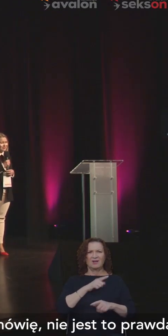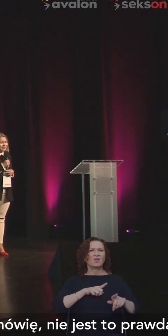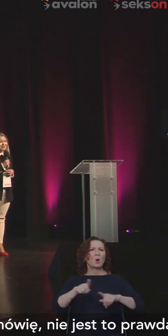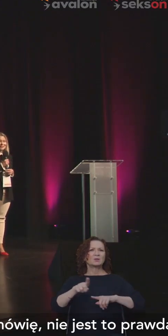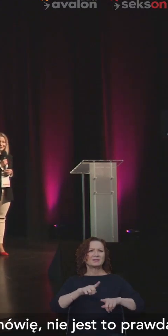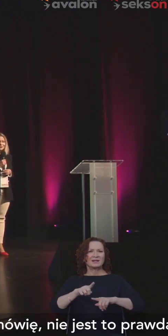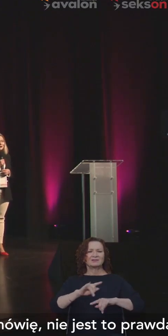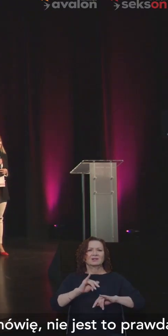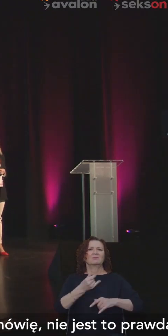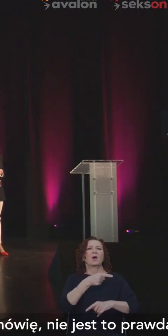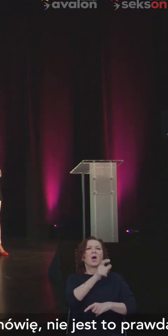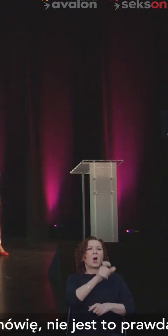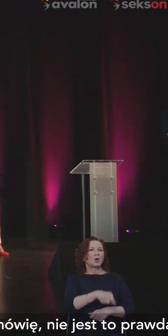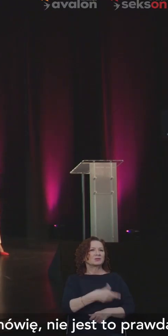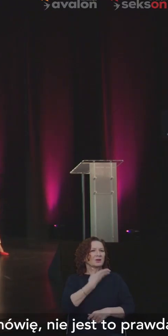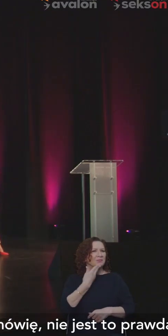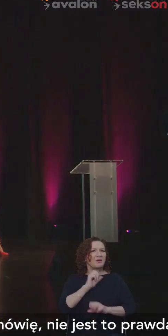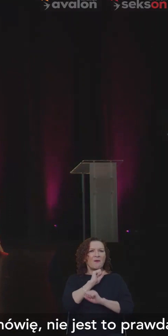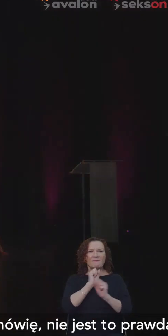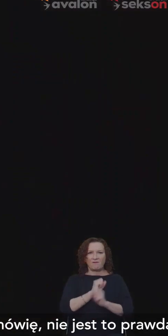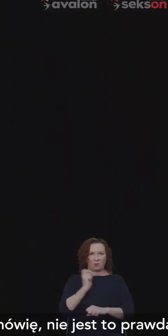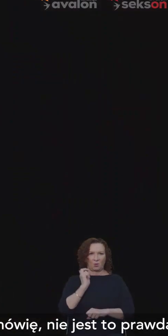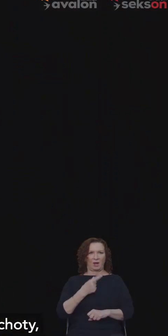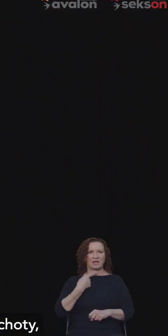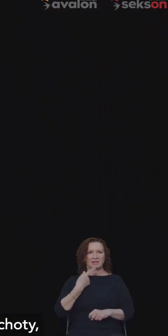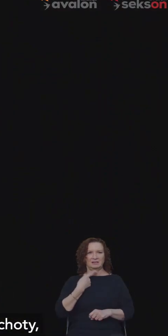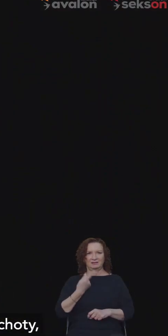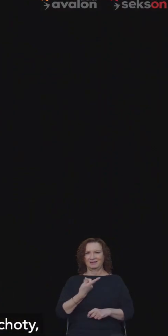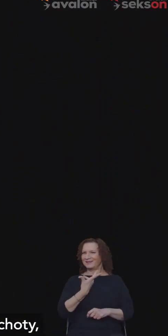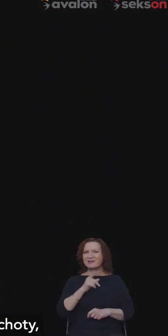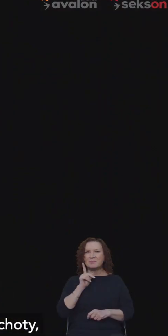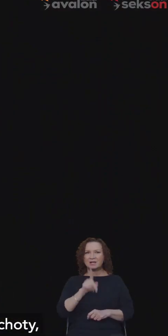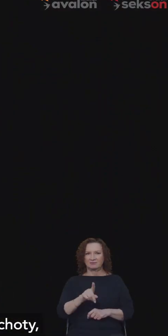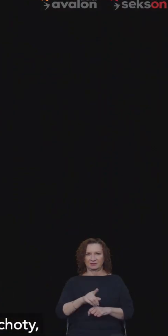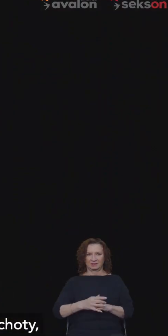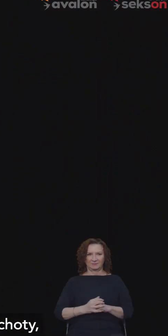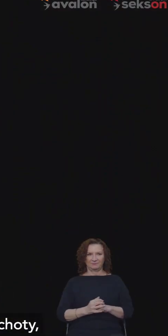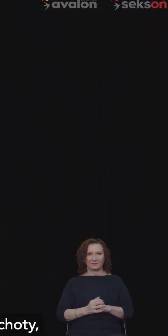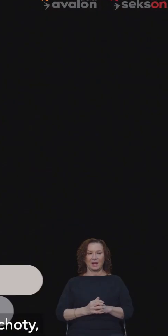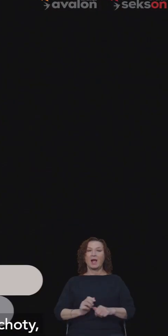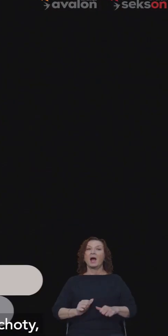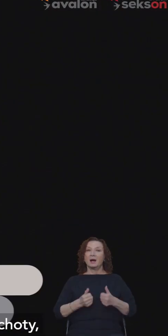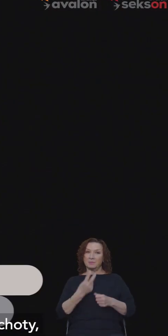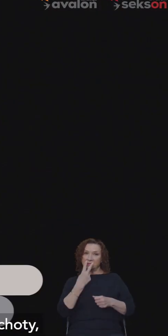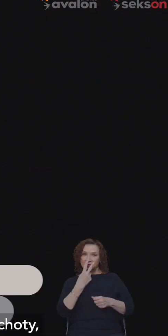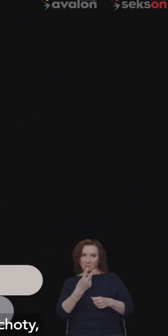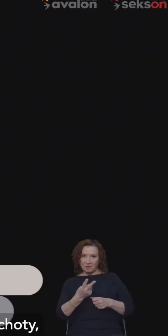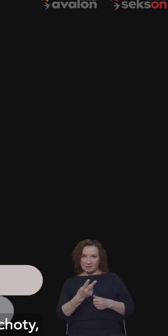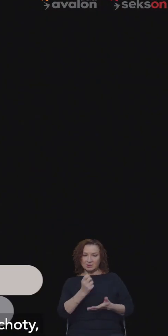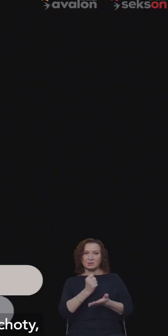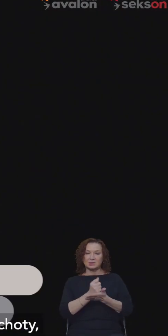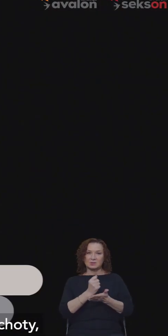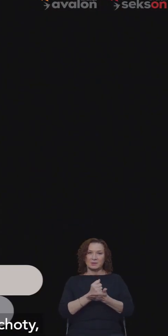żadnego języka, a tak jak mówię, nie jest to prawdą. Natomiast w ogóle, żeby spojrzeć na kwestię